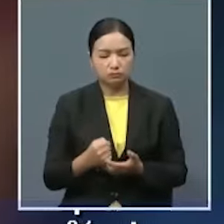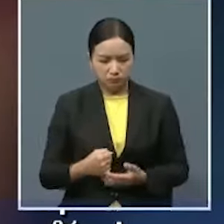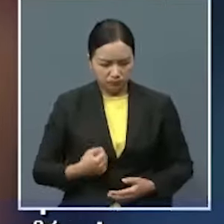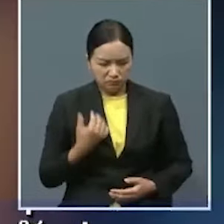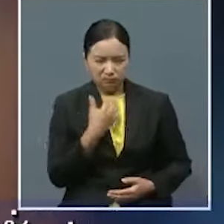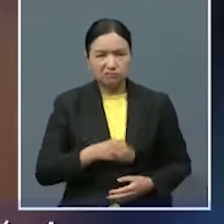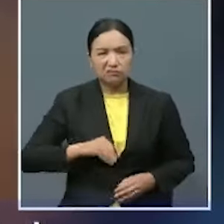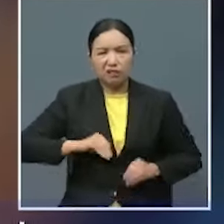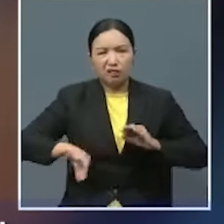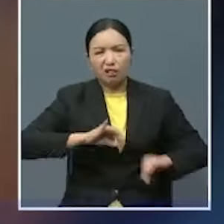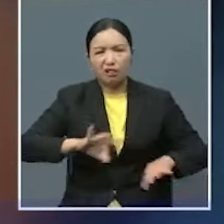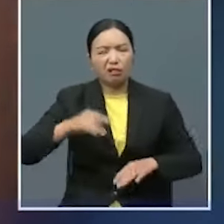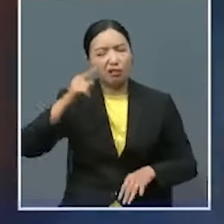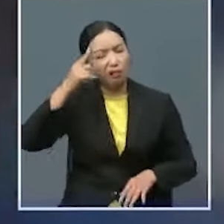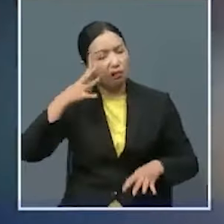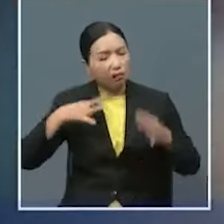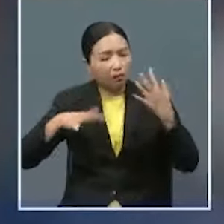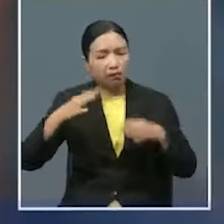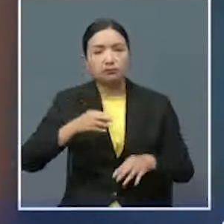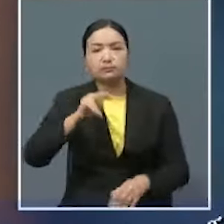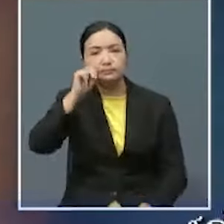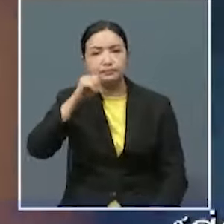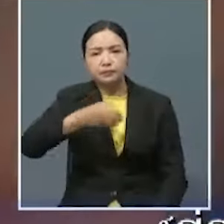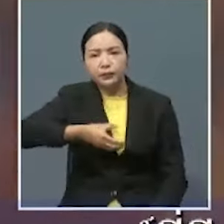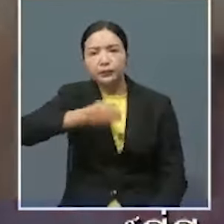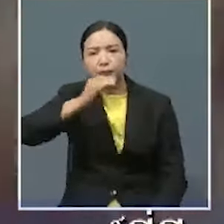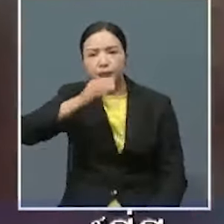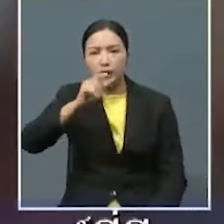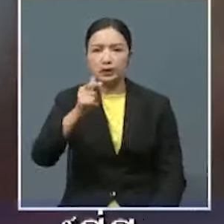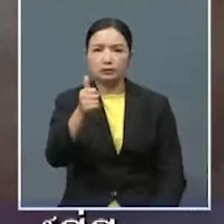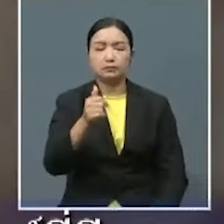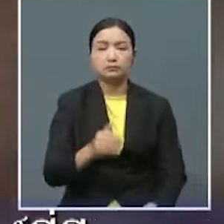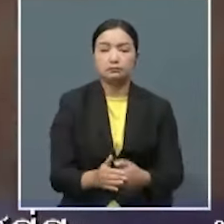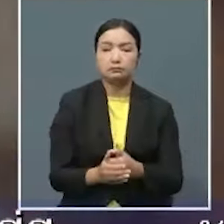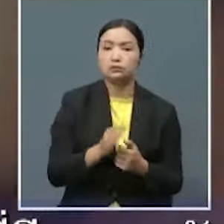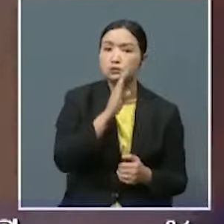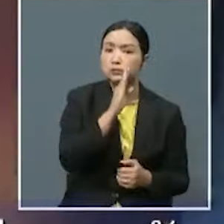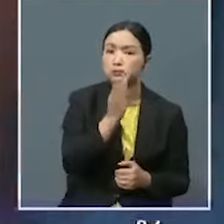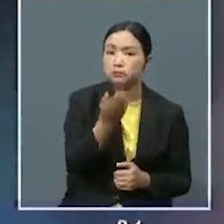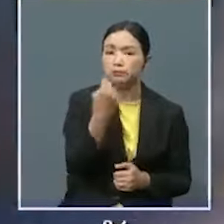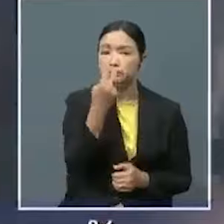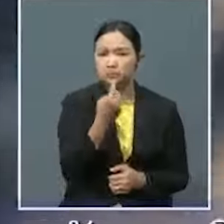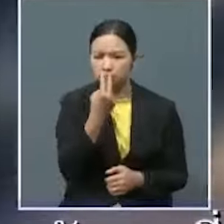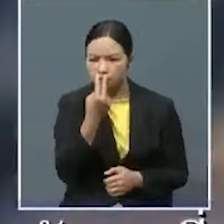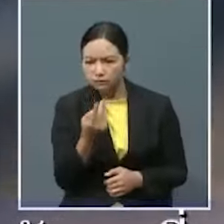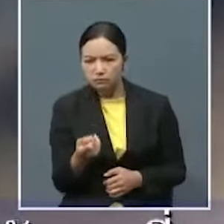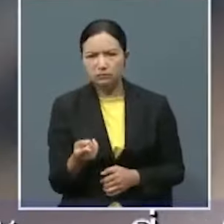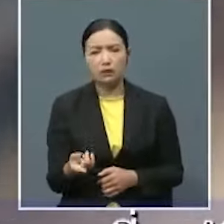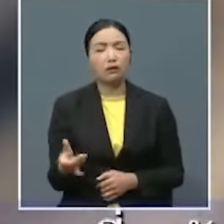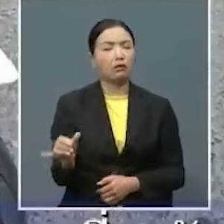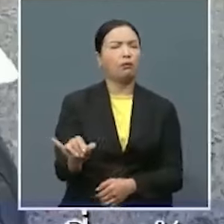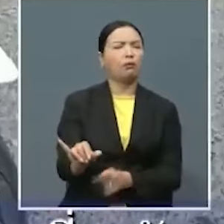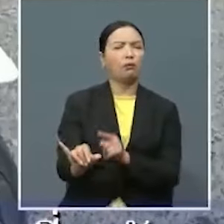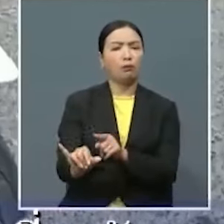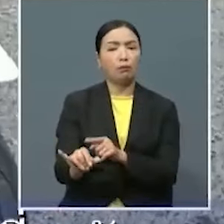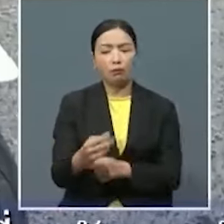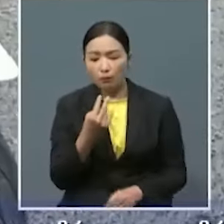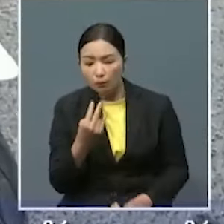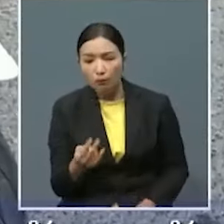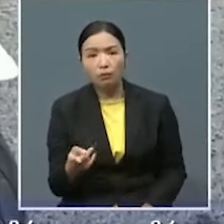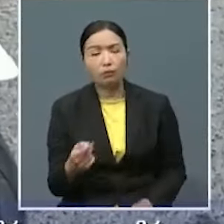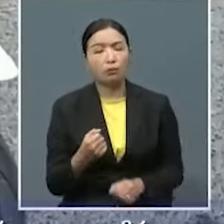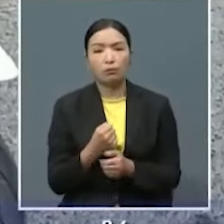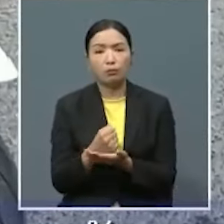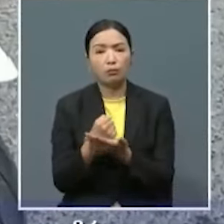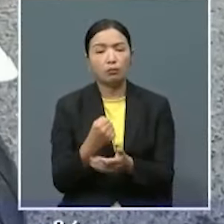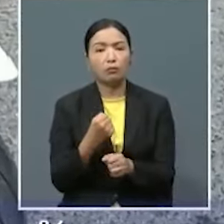โดยเฉพาะผู้ที่ทำงานเสียเหงื่อบ่อยๆส่วนหากคุณผู้ชมท่านใดพบผู้ที่กำลังเกิดอาการฮิสโตรกแบบนี้นะคะ